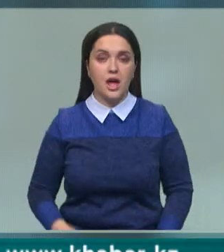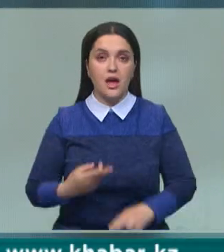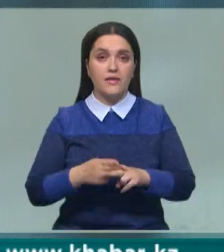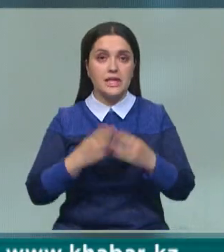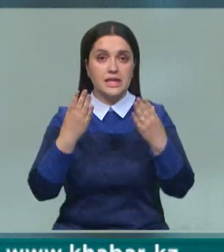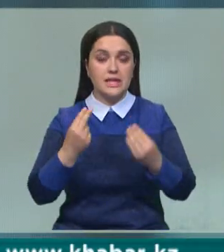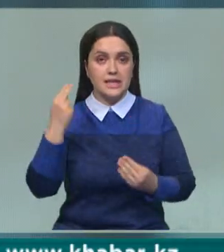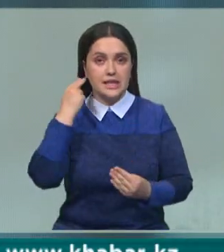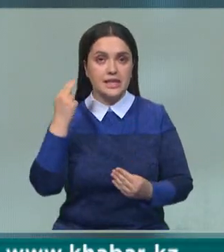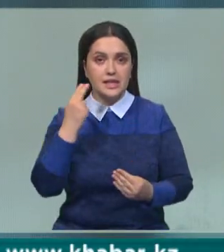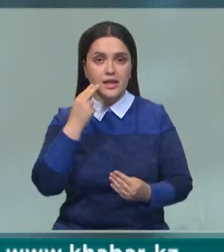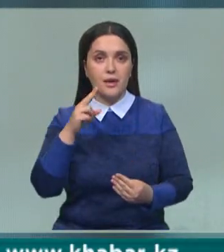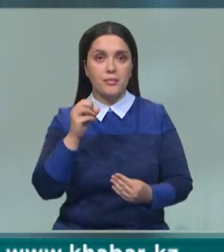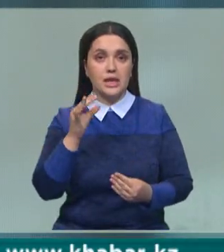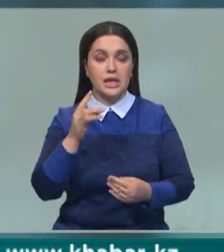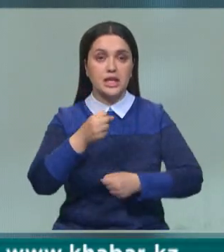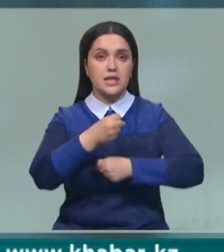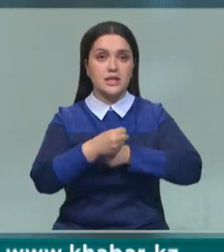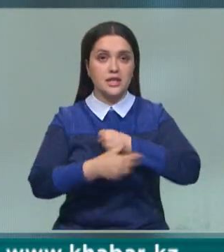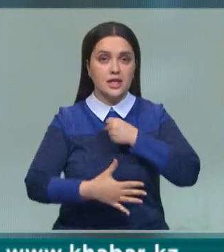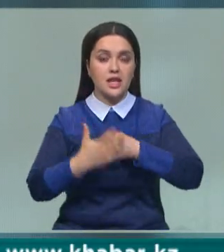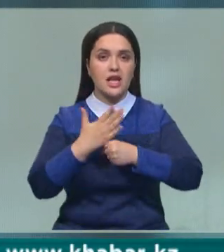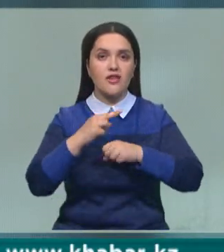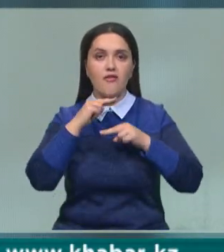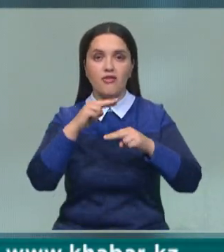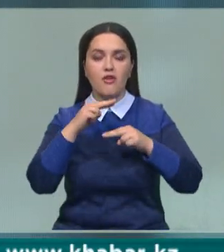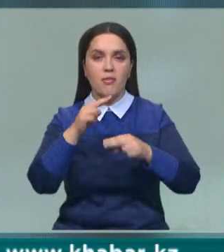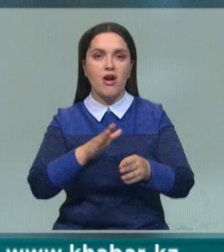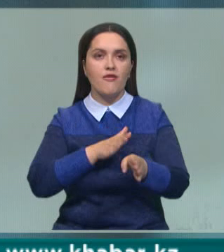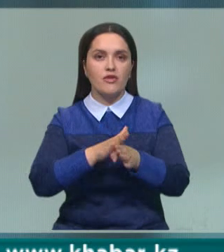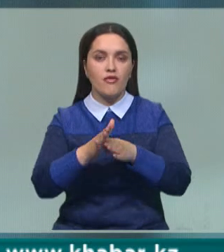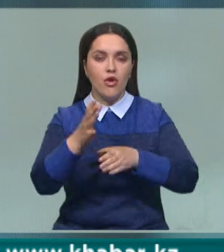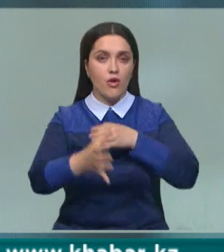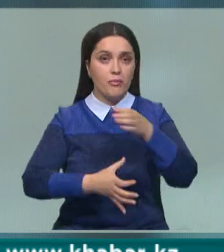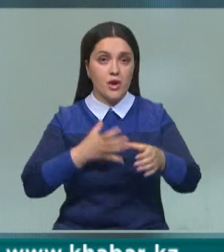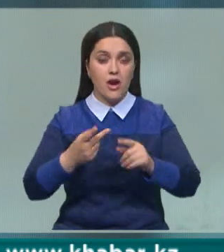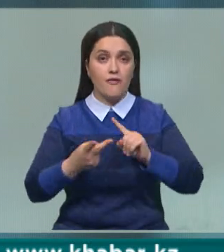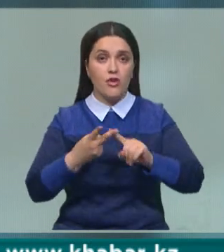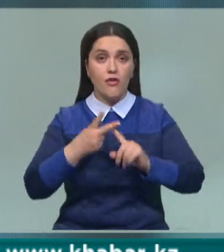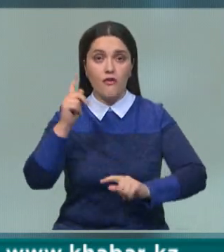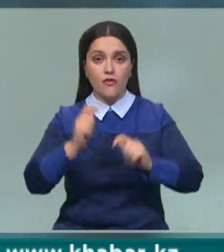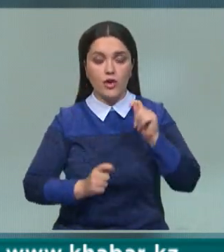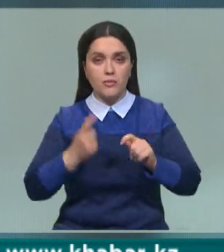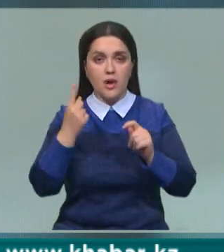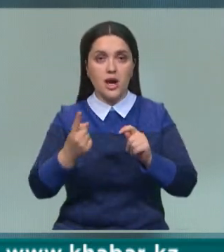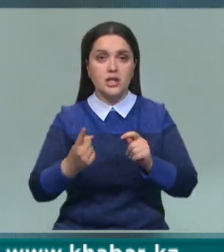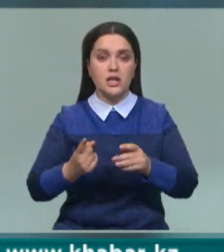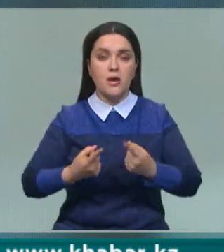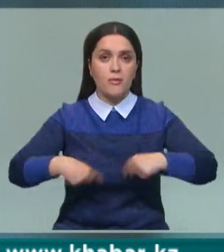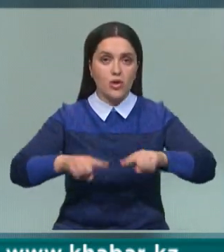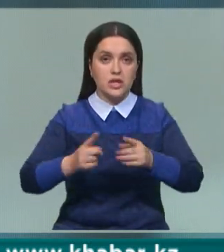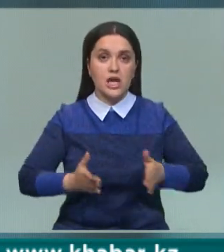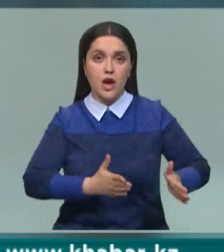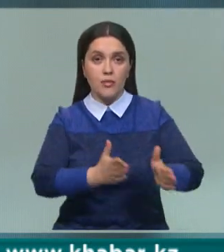В эти дни Пекин становится центром притяжения внимания всего мира. На втором форуме «Один пояс, один путь» ожидают огромное